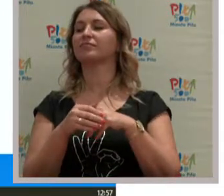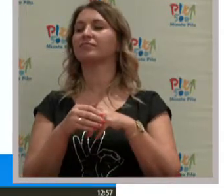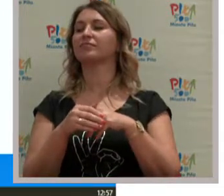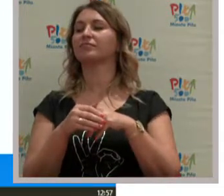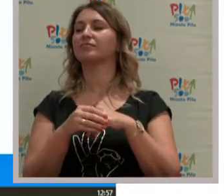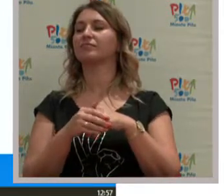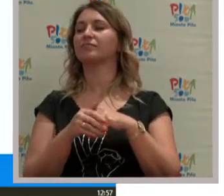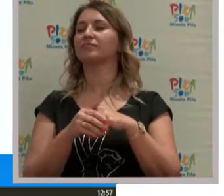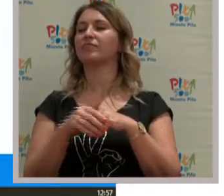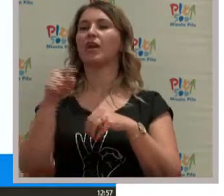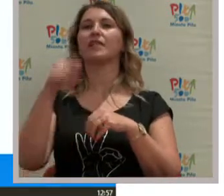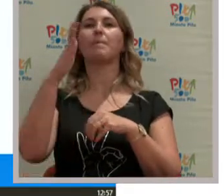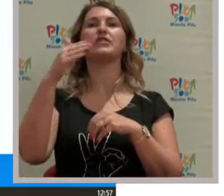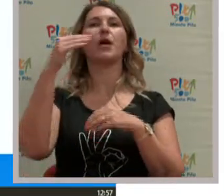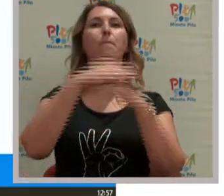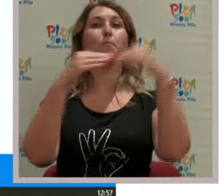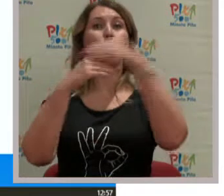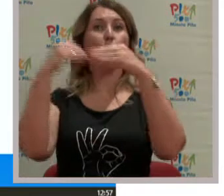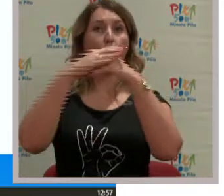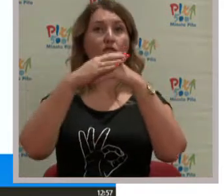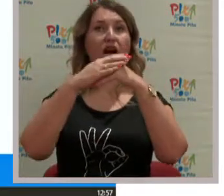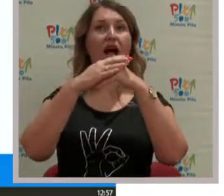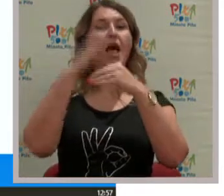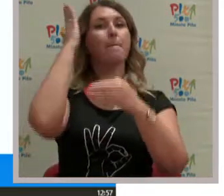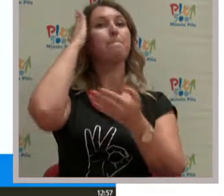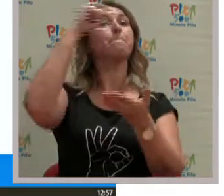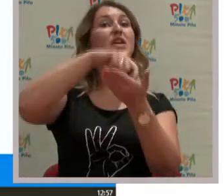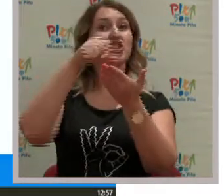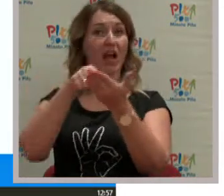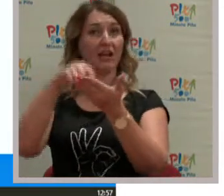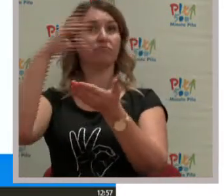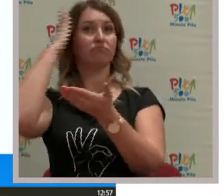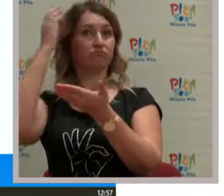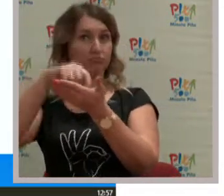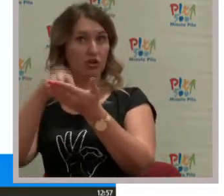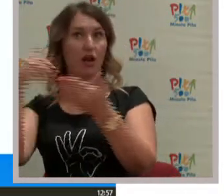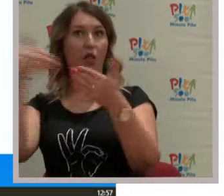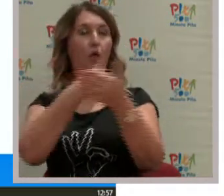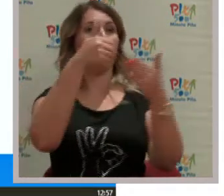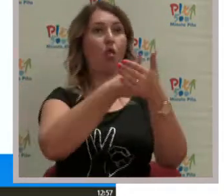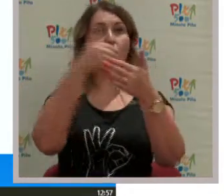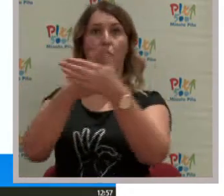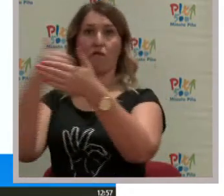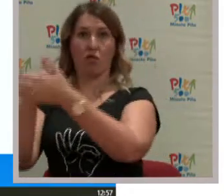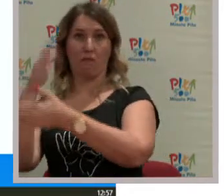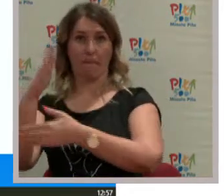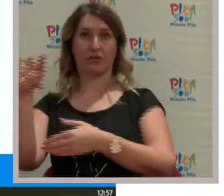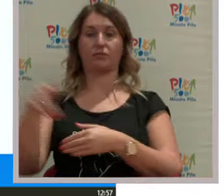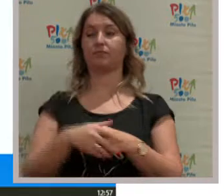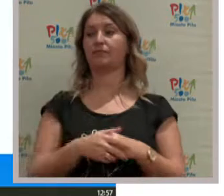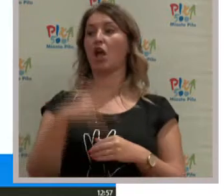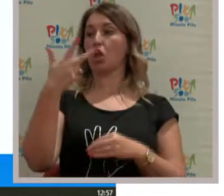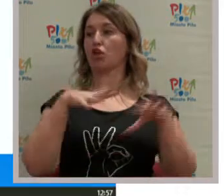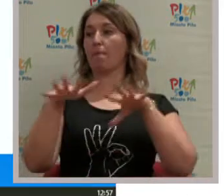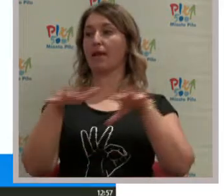przeznaczono budownictwo wielorodzinne. Brakuje terenów, które są przygotowane do